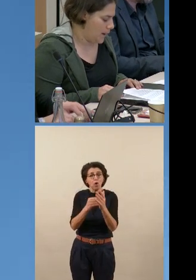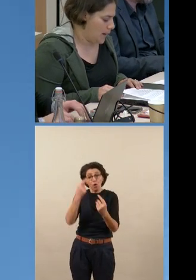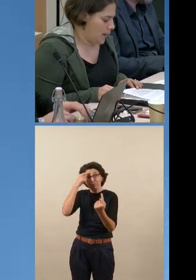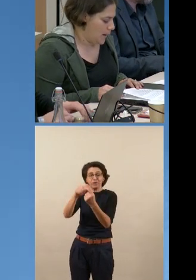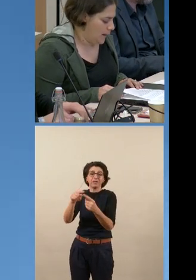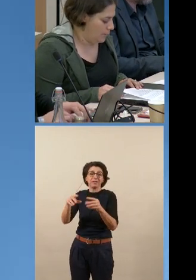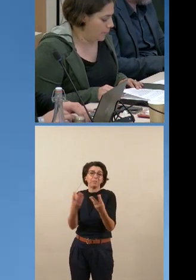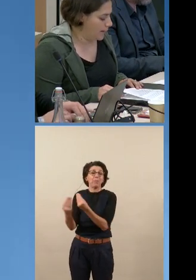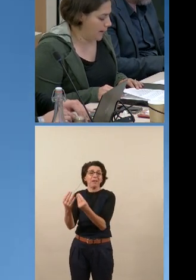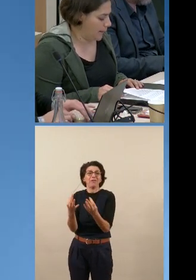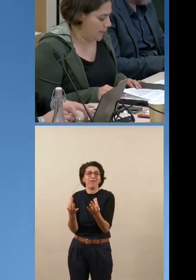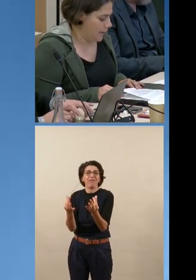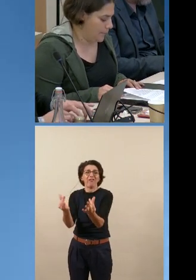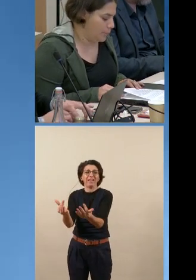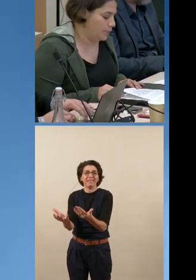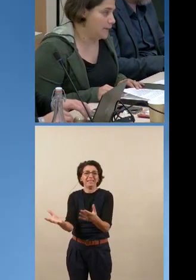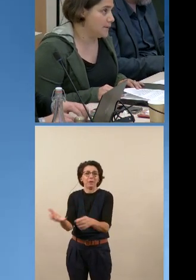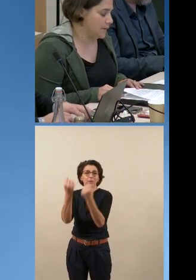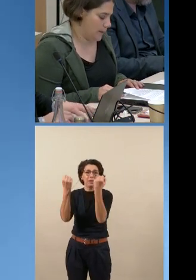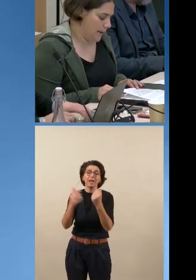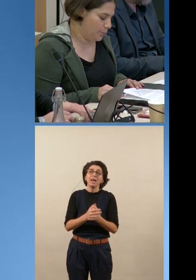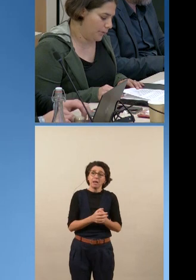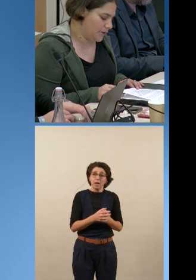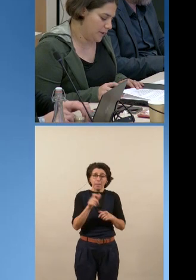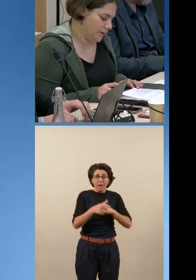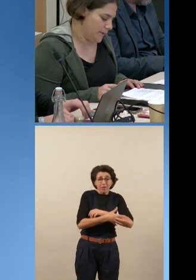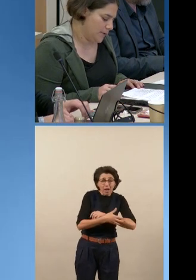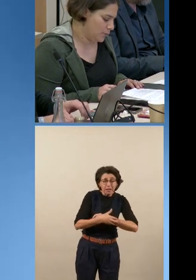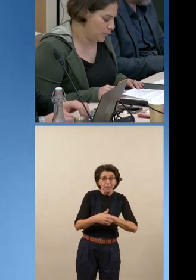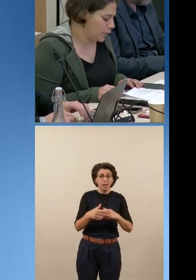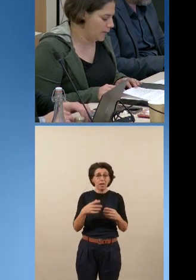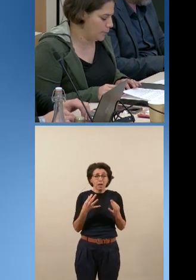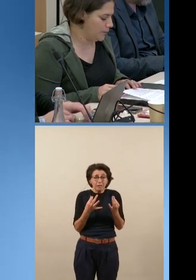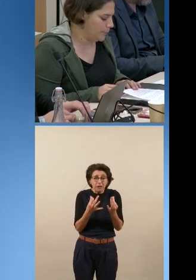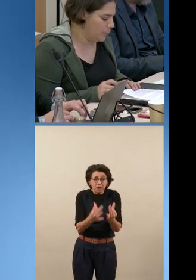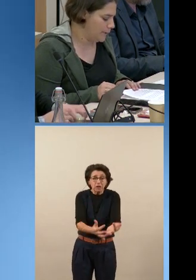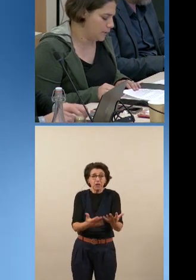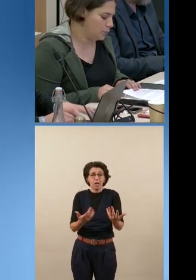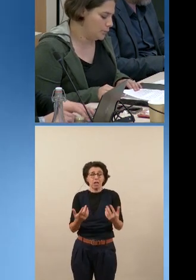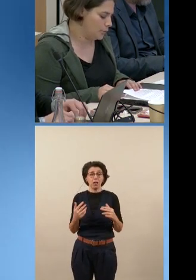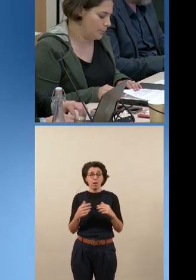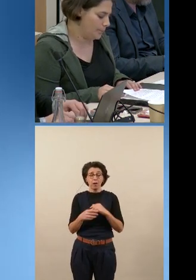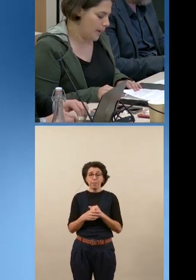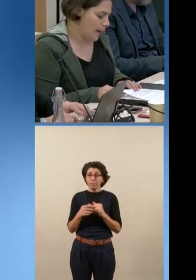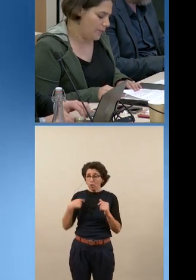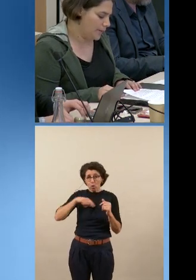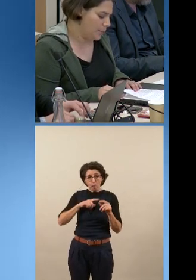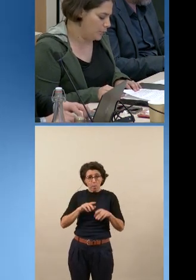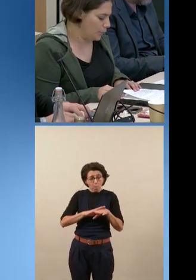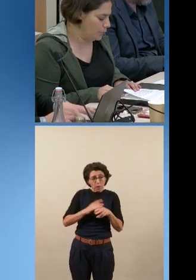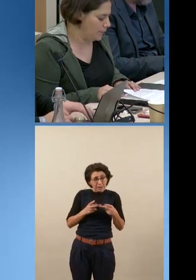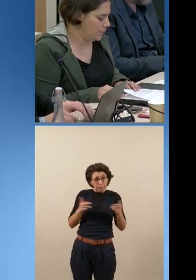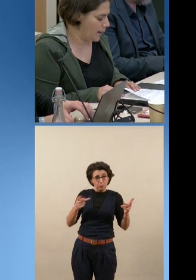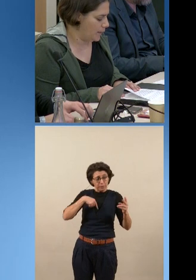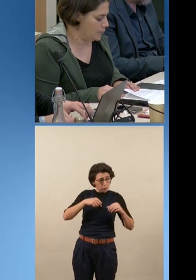vulnérables les plus précaires les plus modestes les plus fragiles sont au cœur des politiques publiques que nous menons avec des